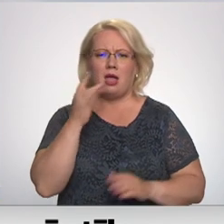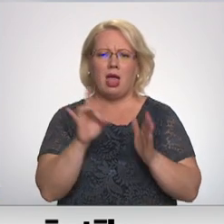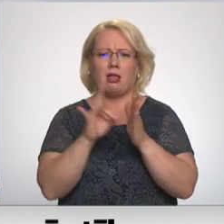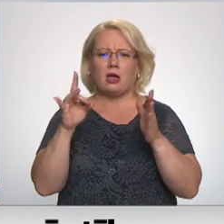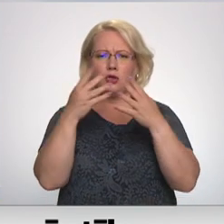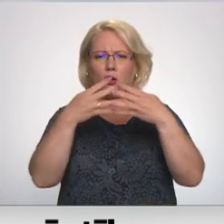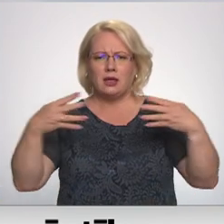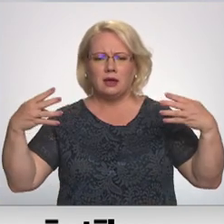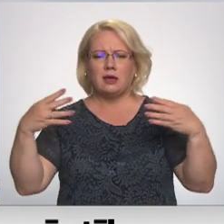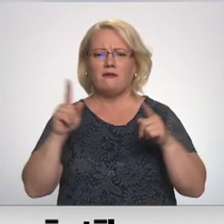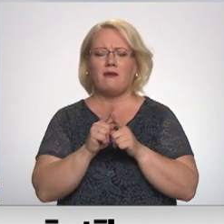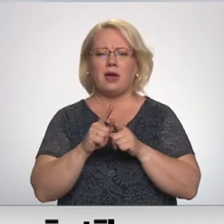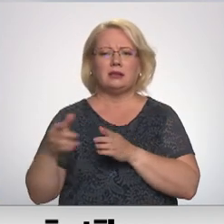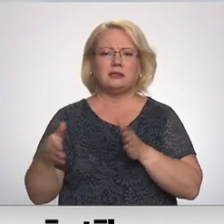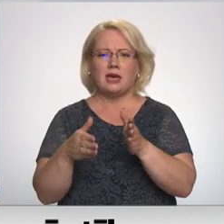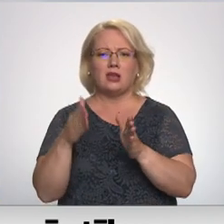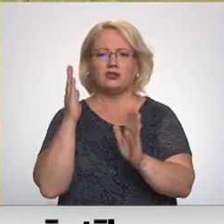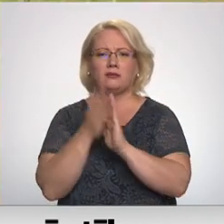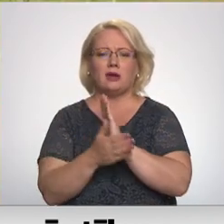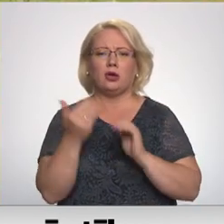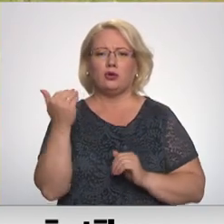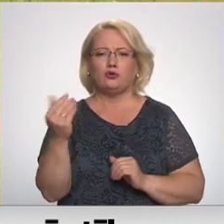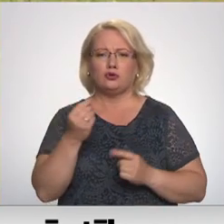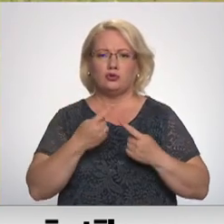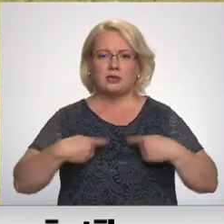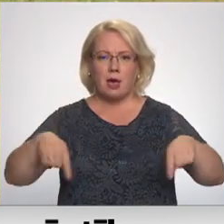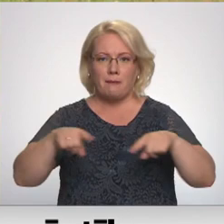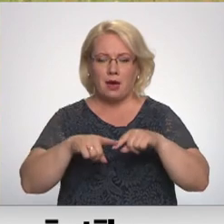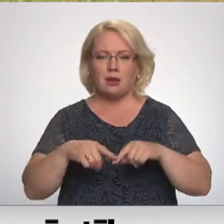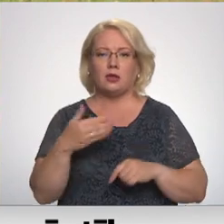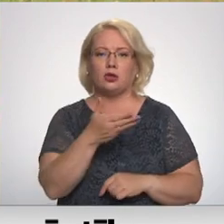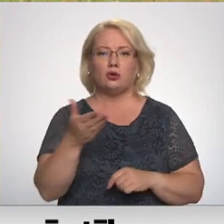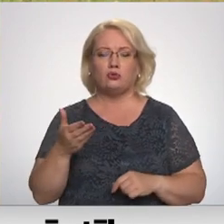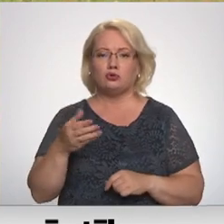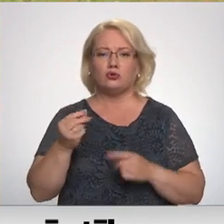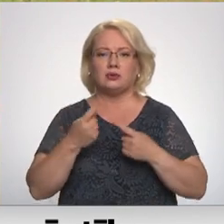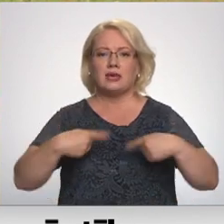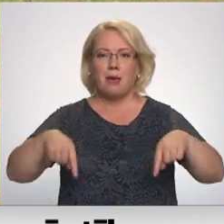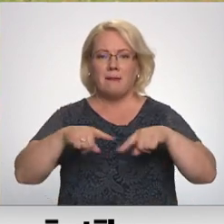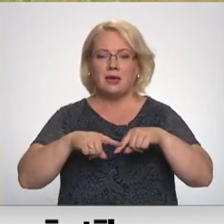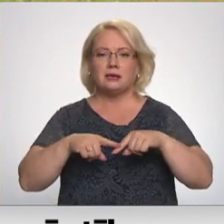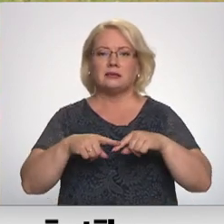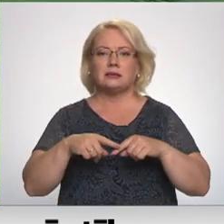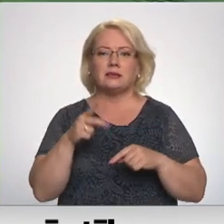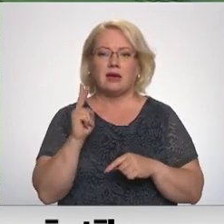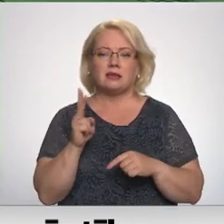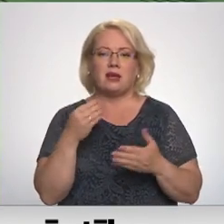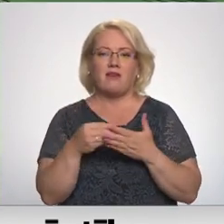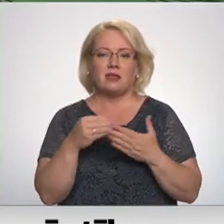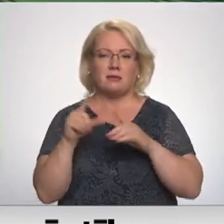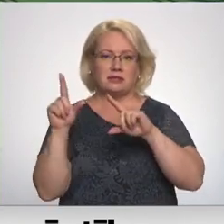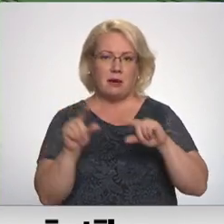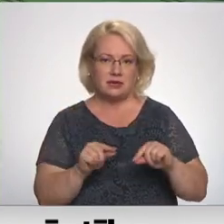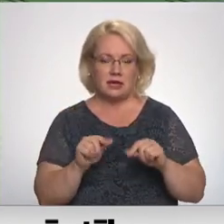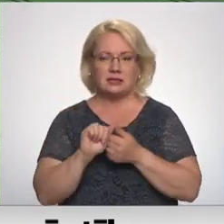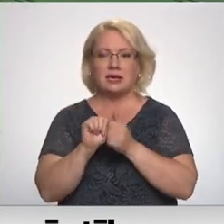vai jauns ceļš iet gar jūsu zeme, tad noteikti jūsu zemes vienībai kadastrāla vērtība samazināsies. Tāpat izmaiņas